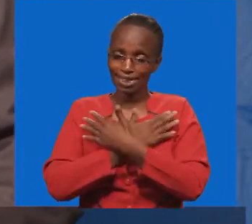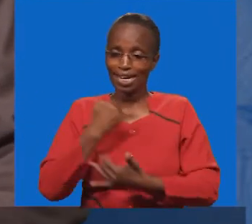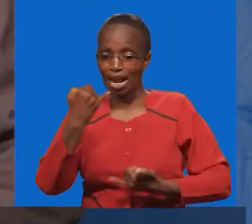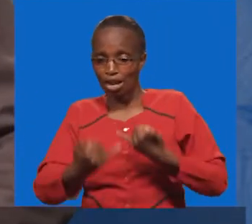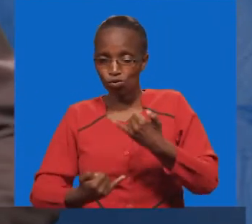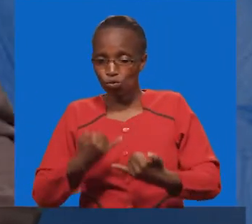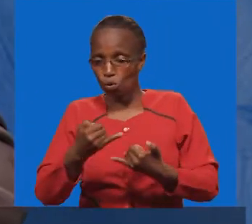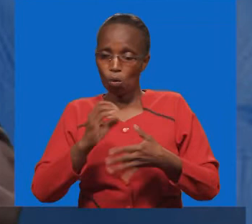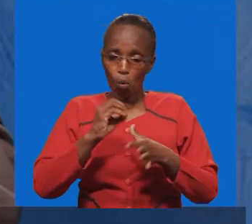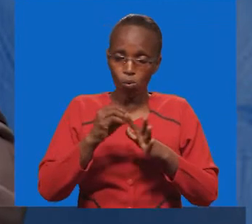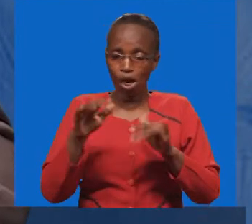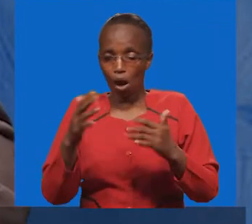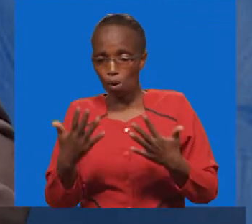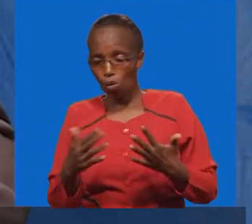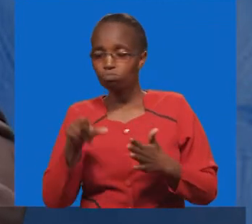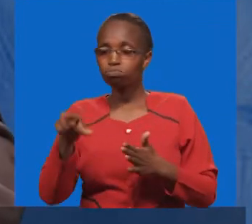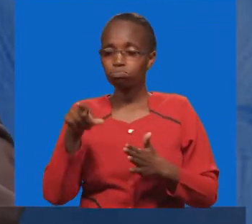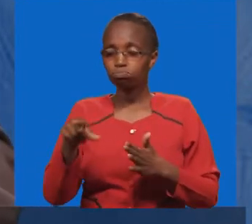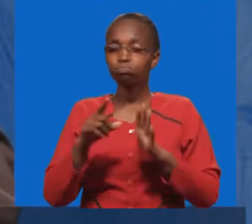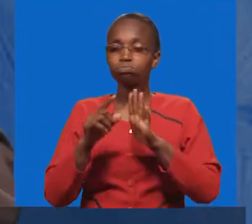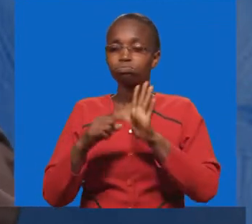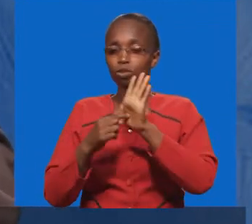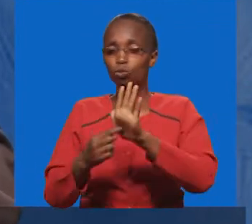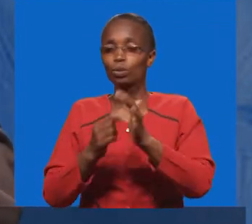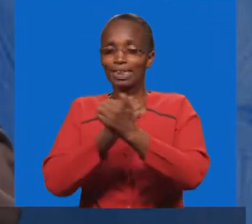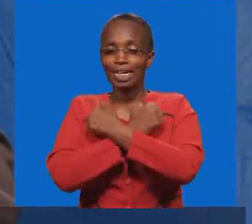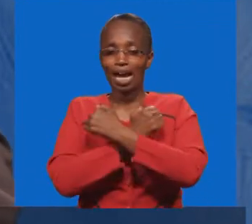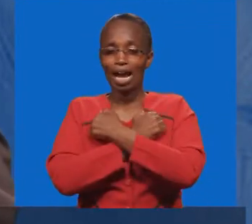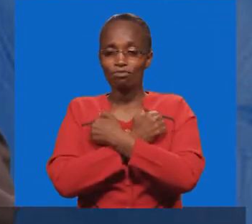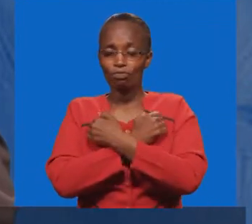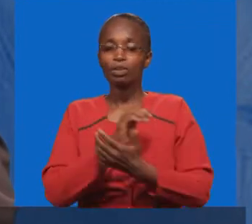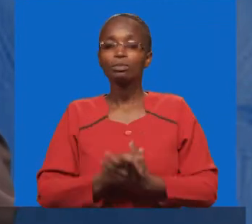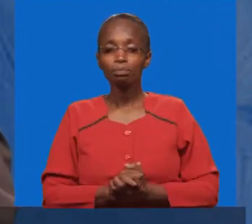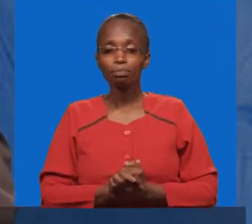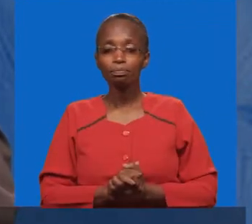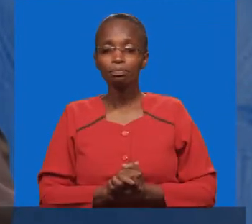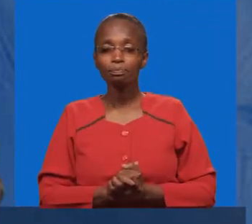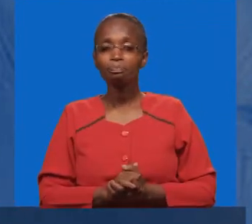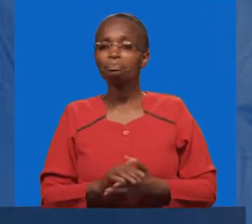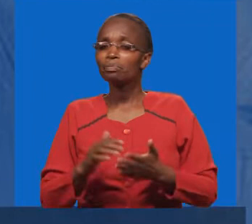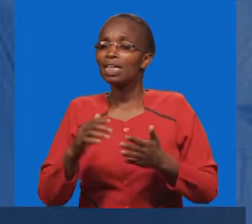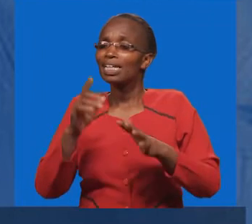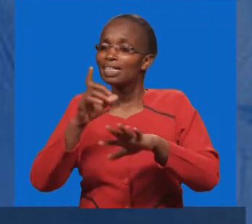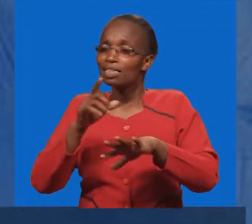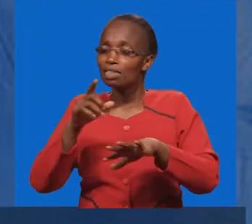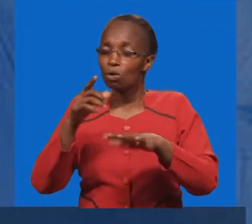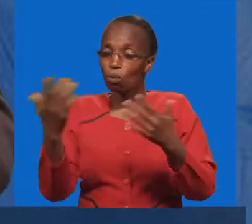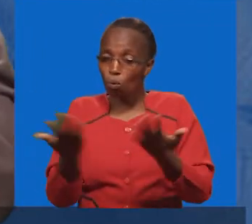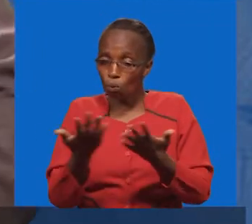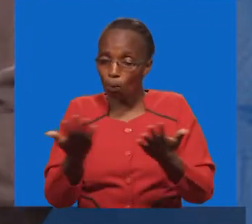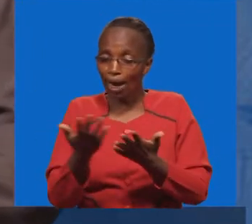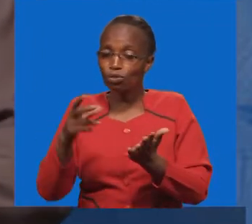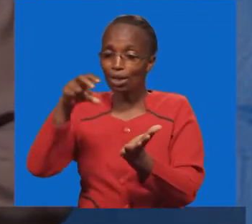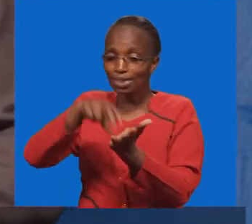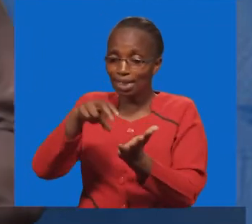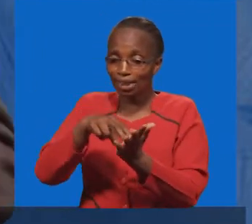yako inafurahia. Hiyo ni moja wapo ya kuonyesha upendo. Vile wewe na vile